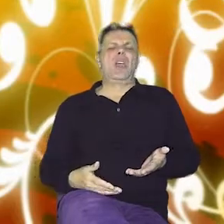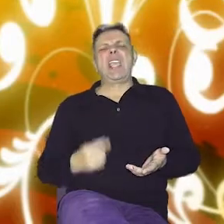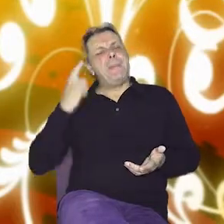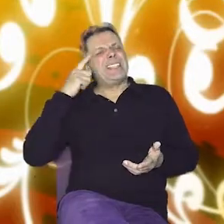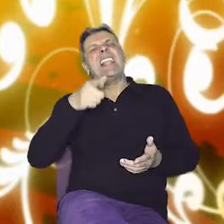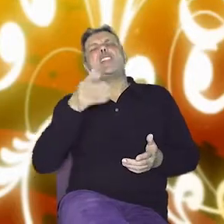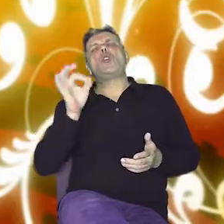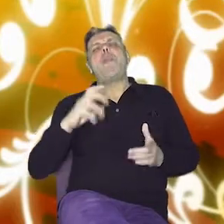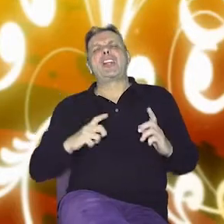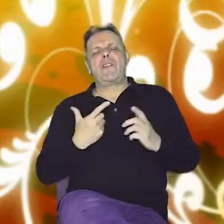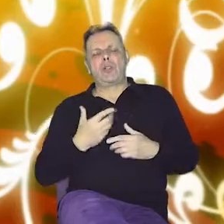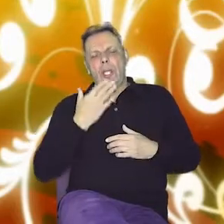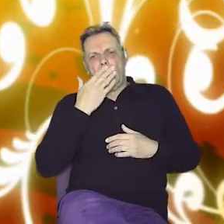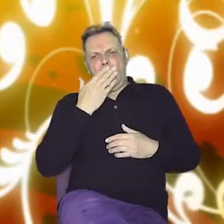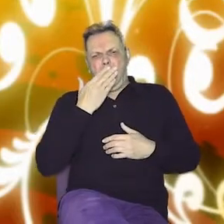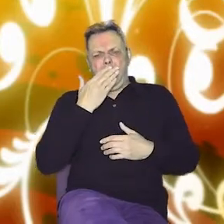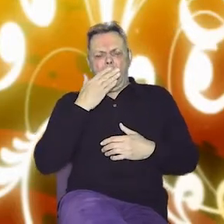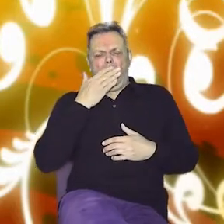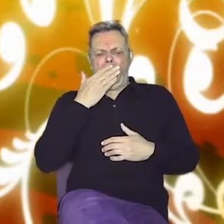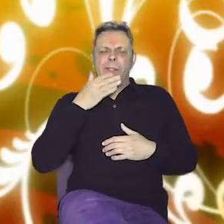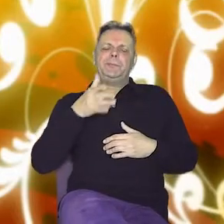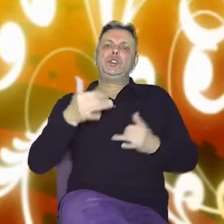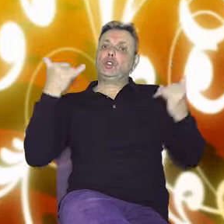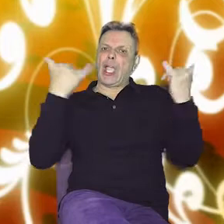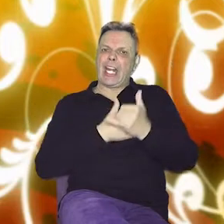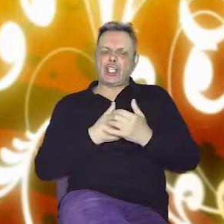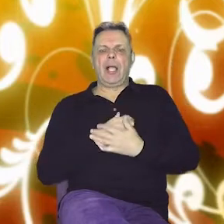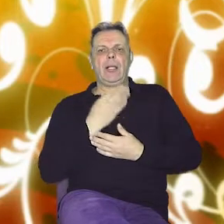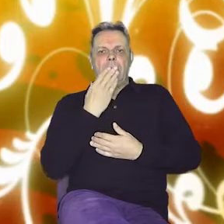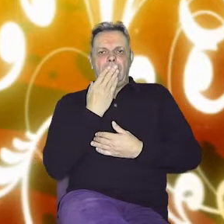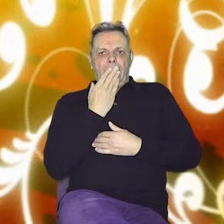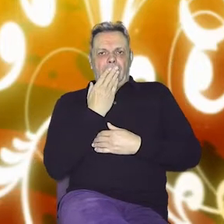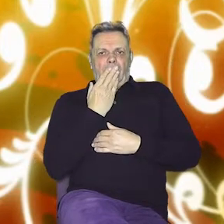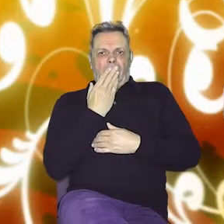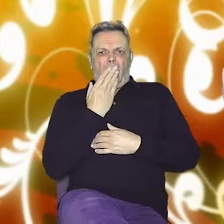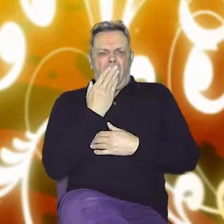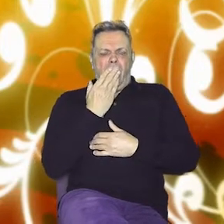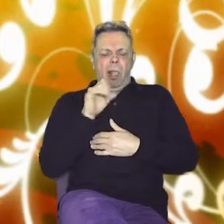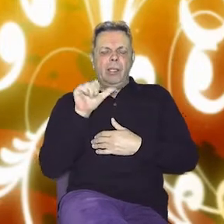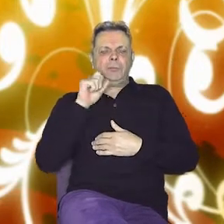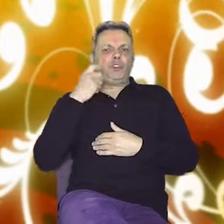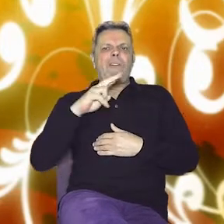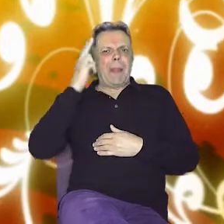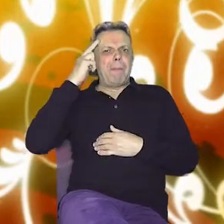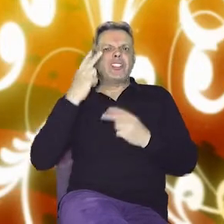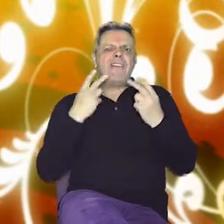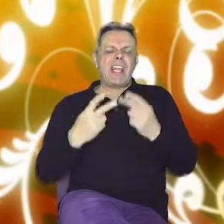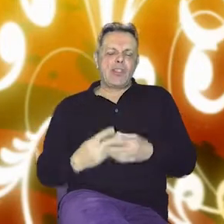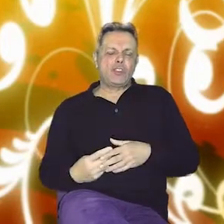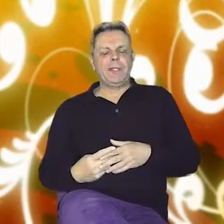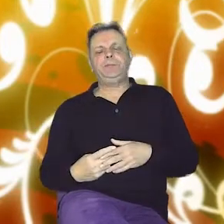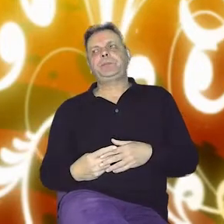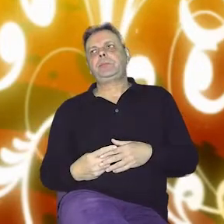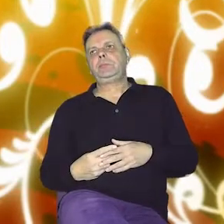njegov život. I to je ta pogreška percepcije čovjeka. Čovjek ne zna neke vrijednosti svoje otkriti zbog